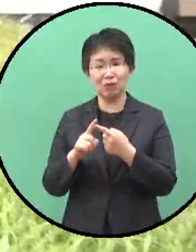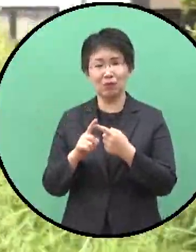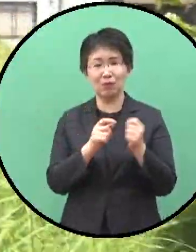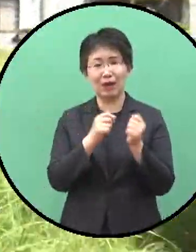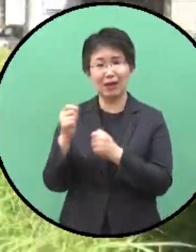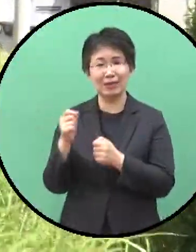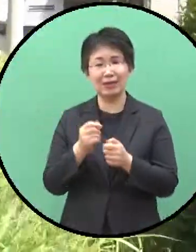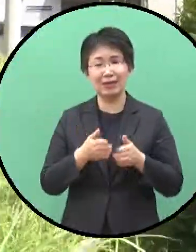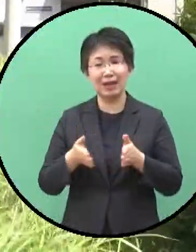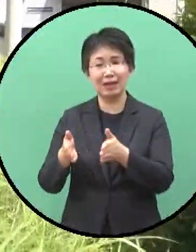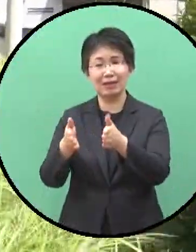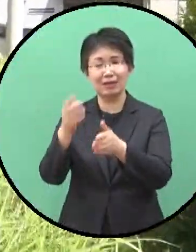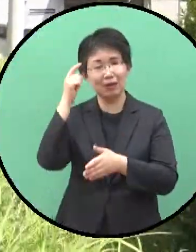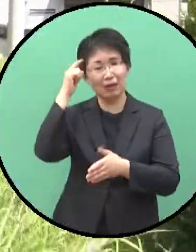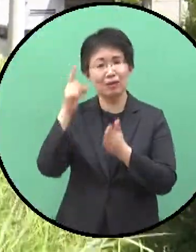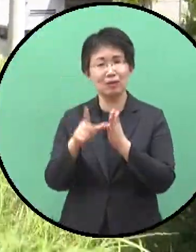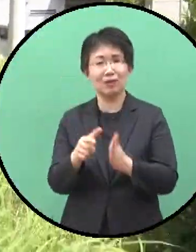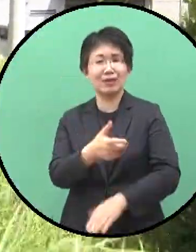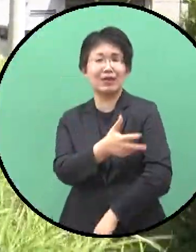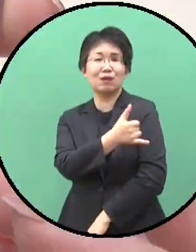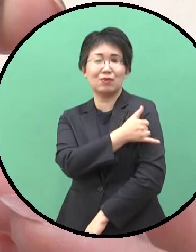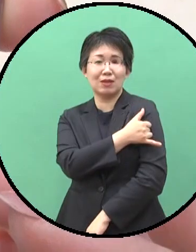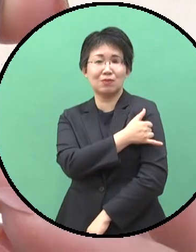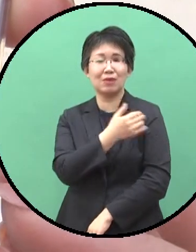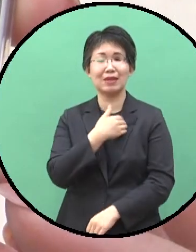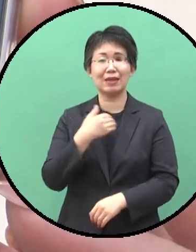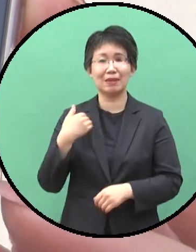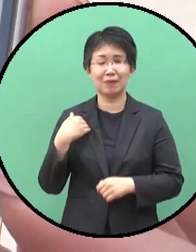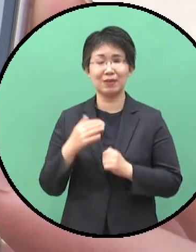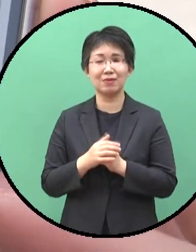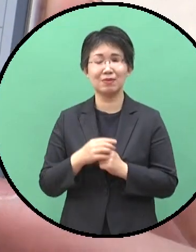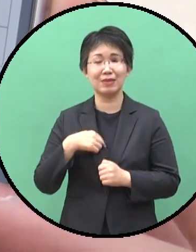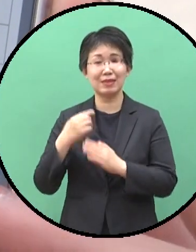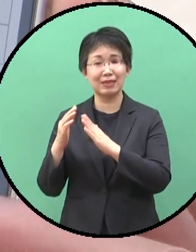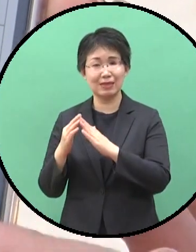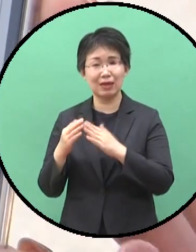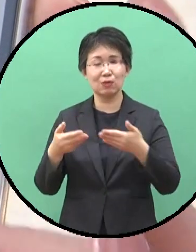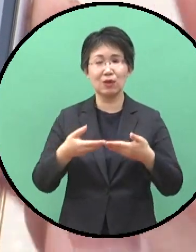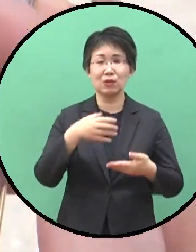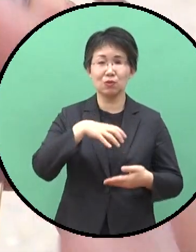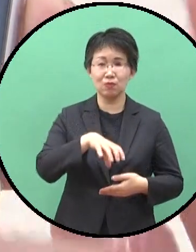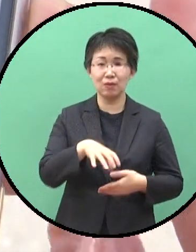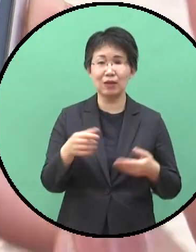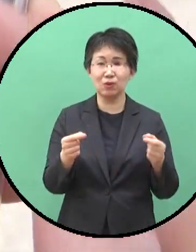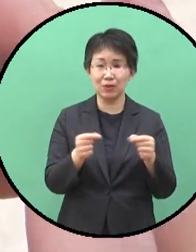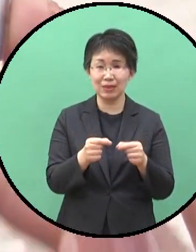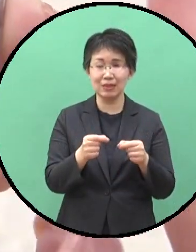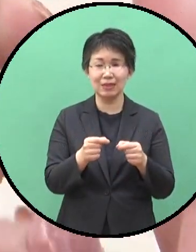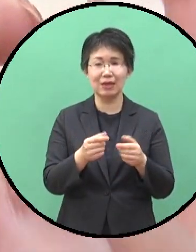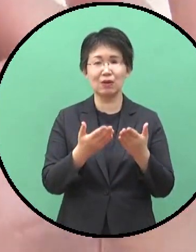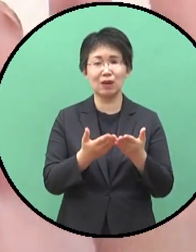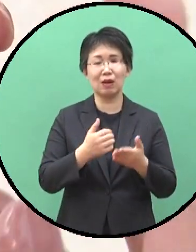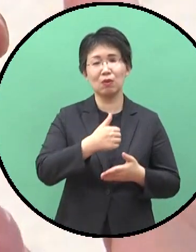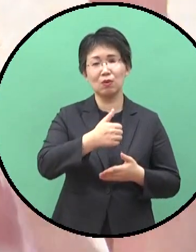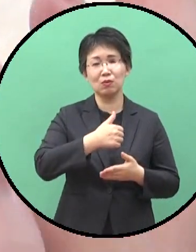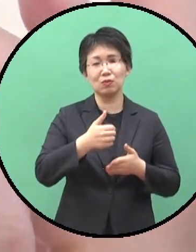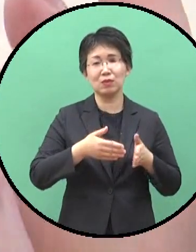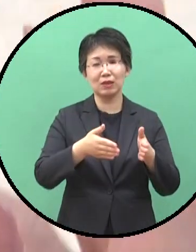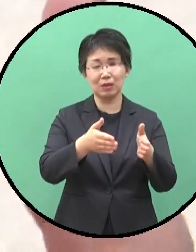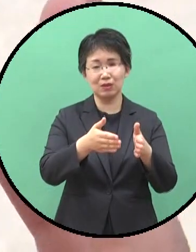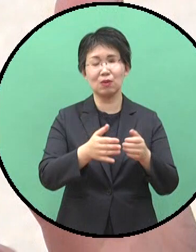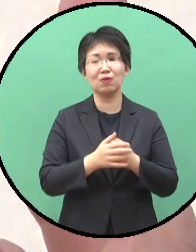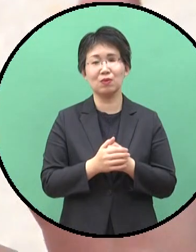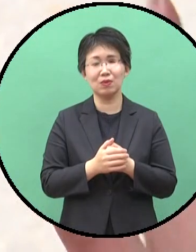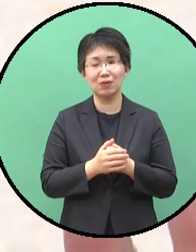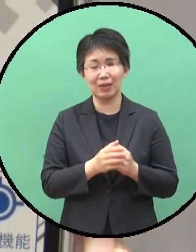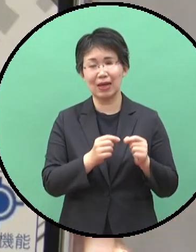路を考える際に役立てたりできます。自宅や職場の近く、通勤通学路、親